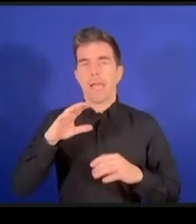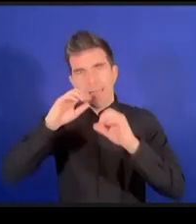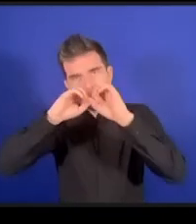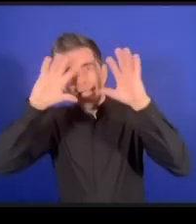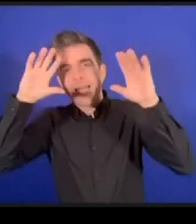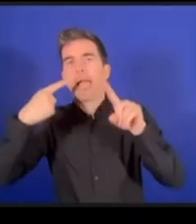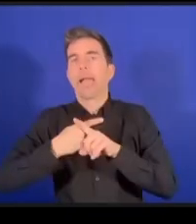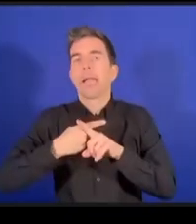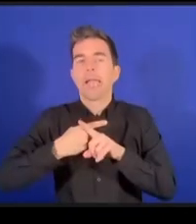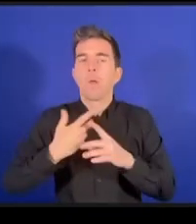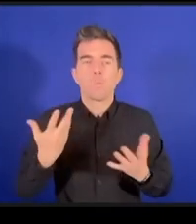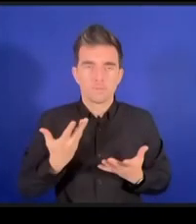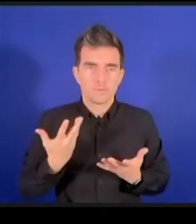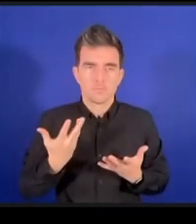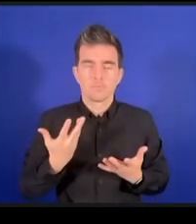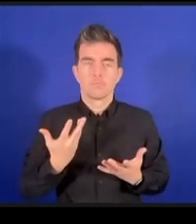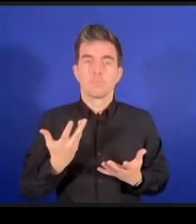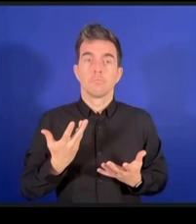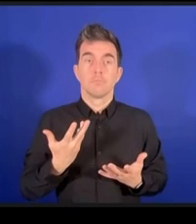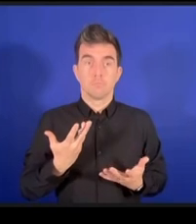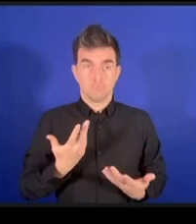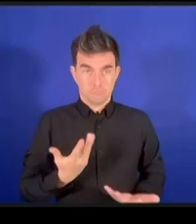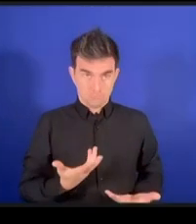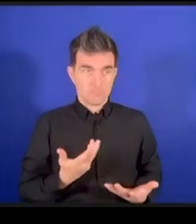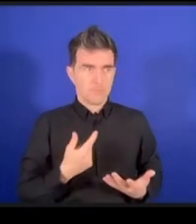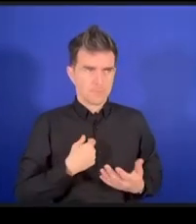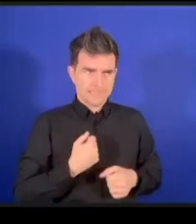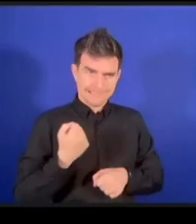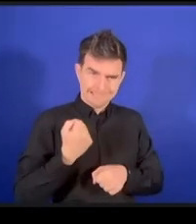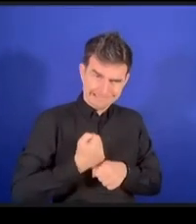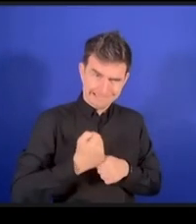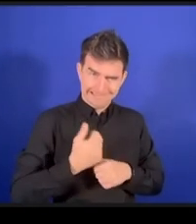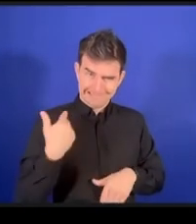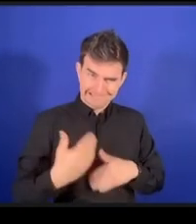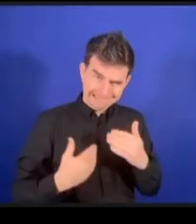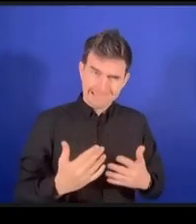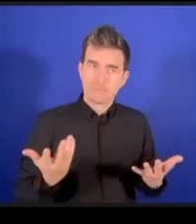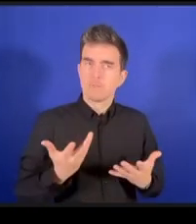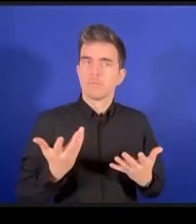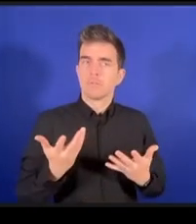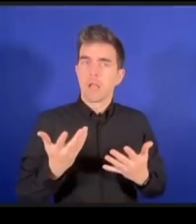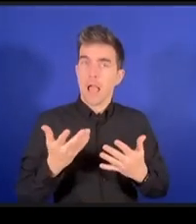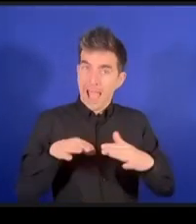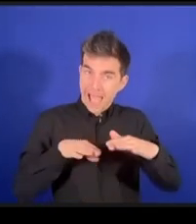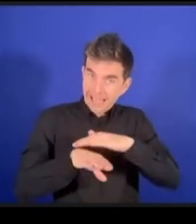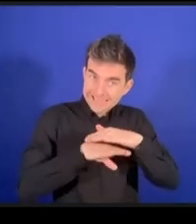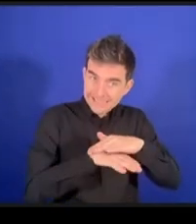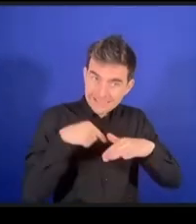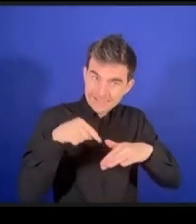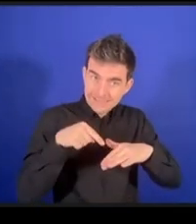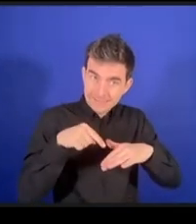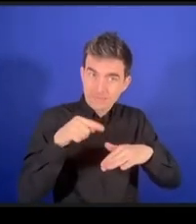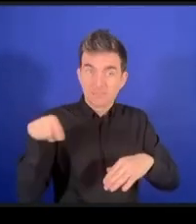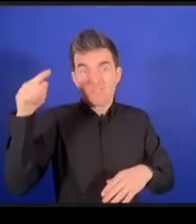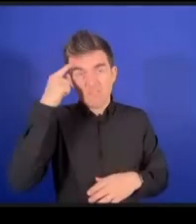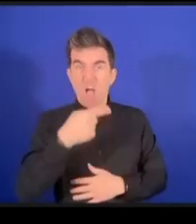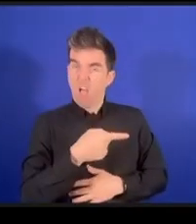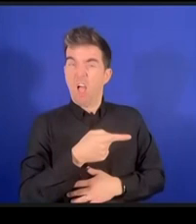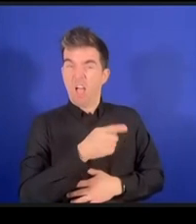распространённое убеждение в том что работа для людей с